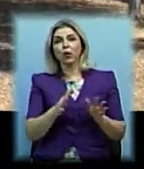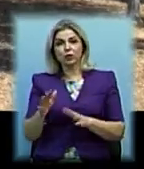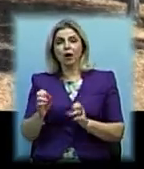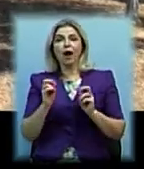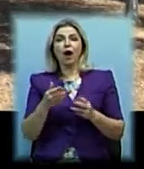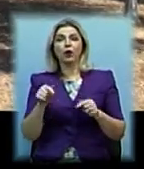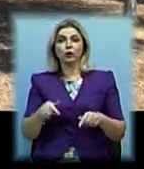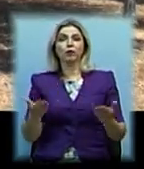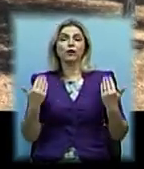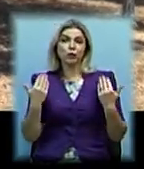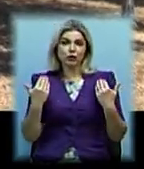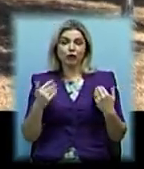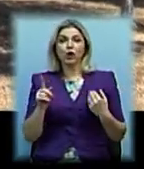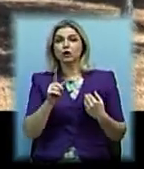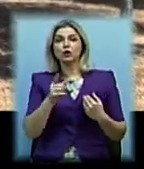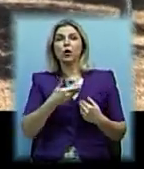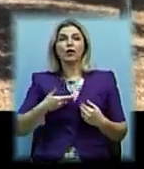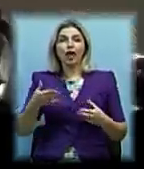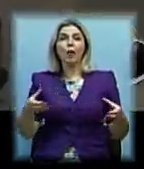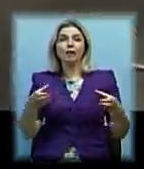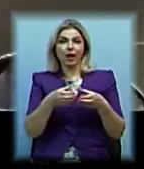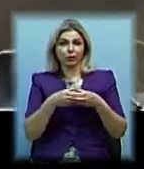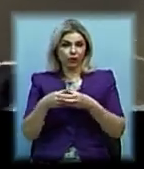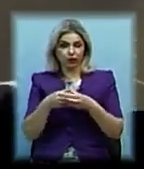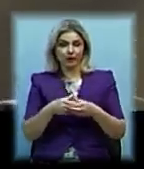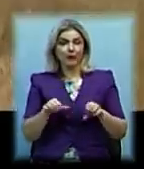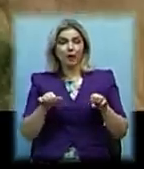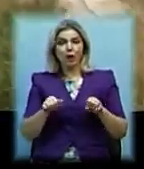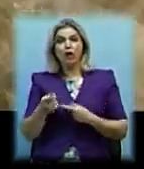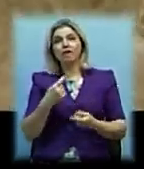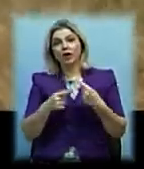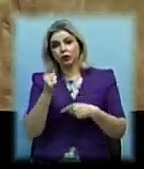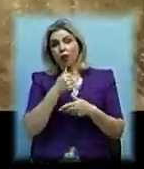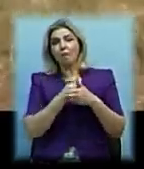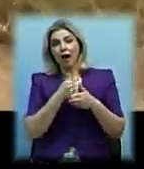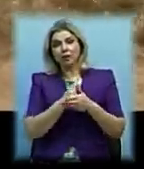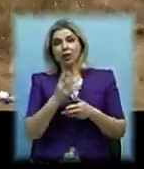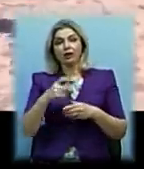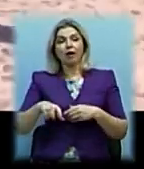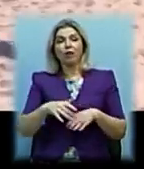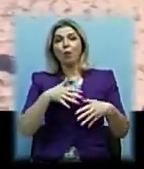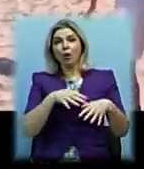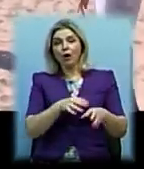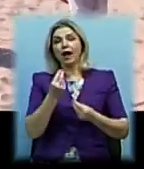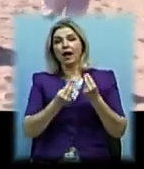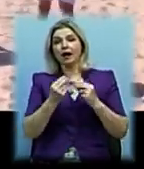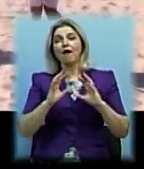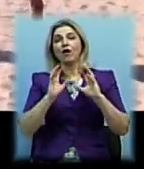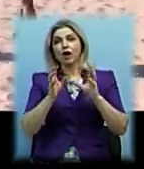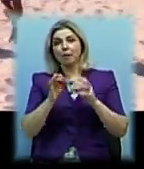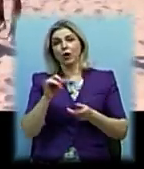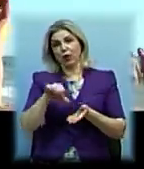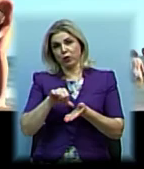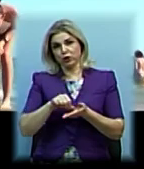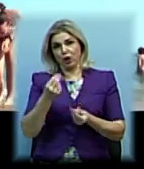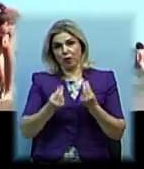ми відпочивали, що нас об'єднувало. Мотоциклісти повертаються на базу. На узбережжі моря грають у пляжний волейбол та беруть участь у